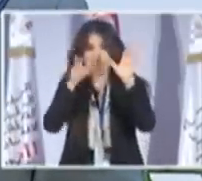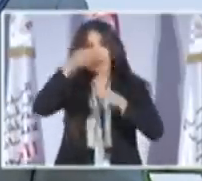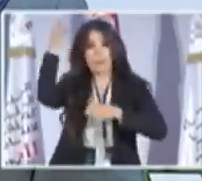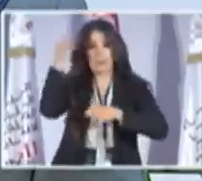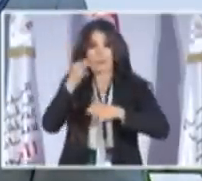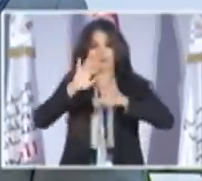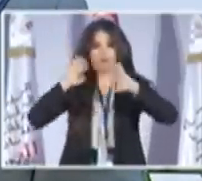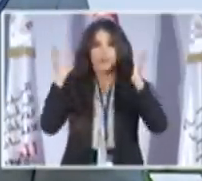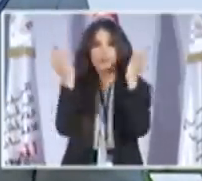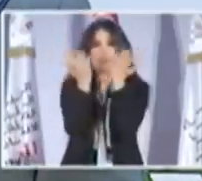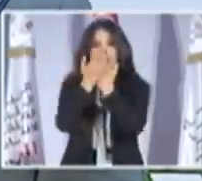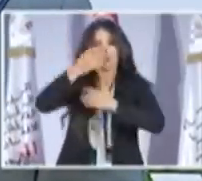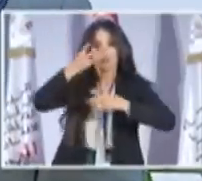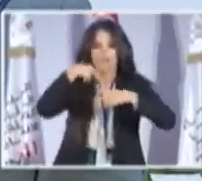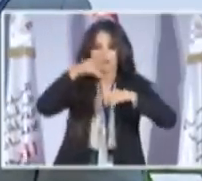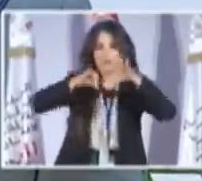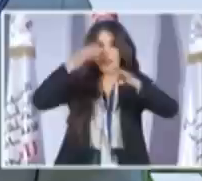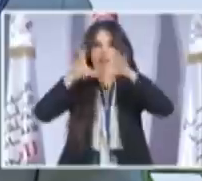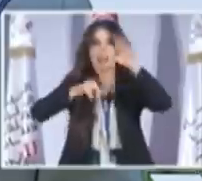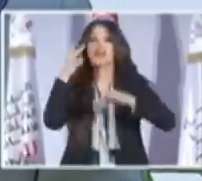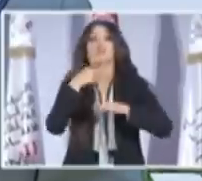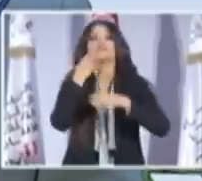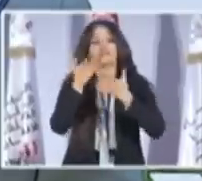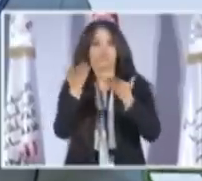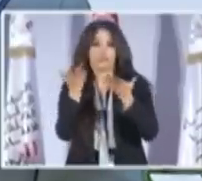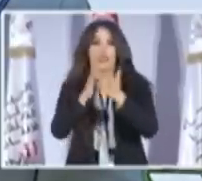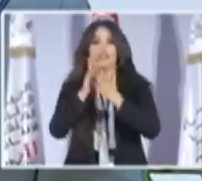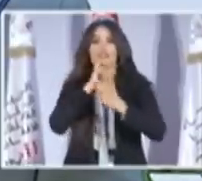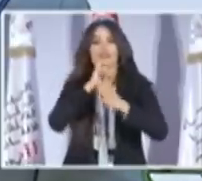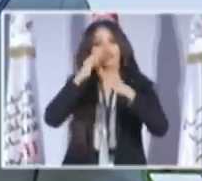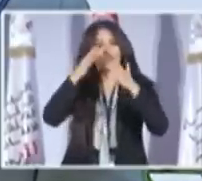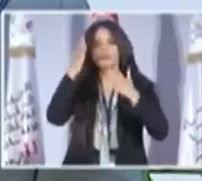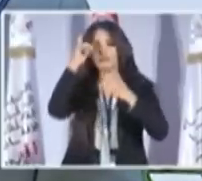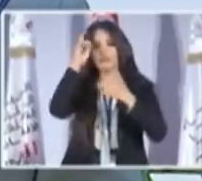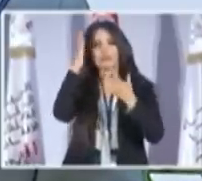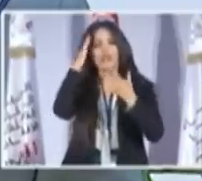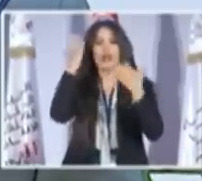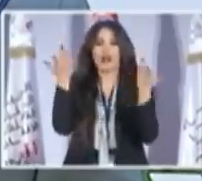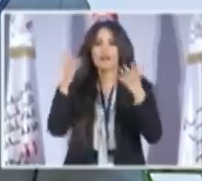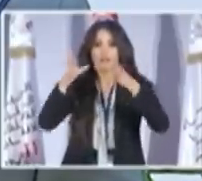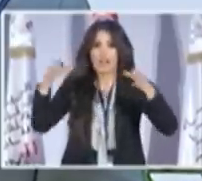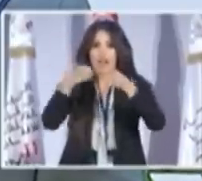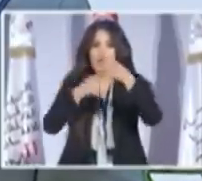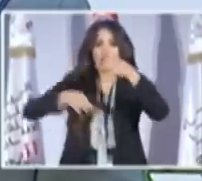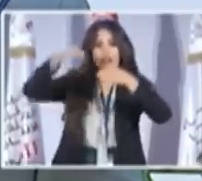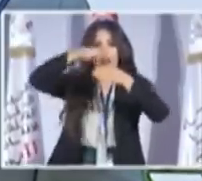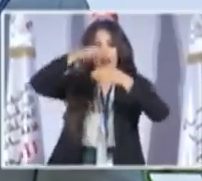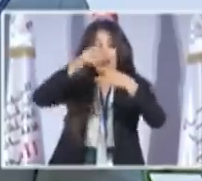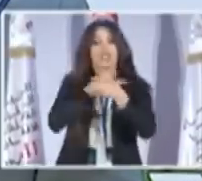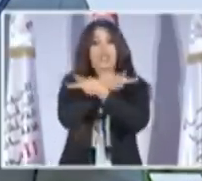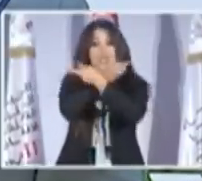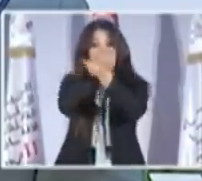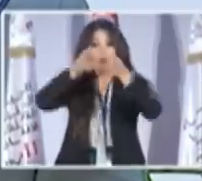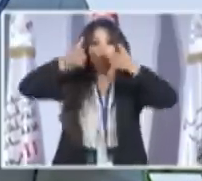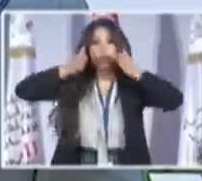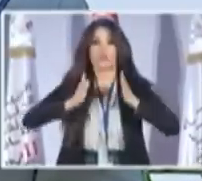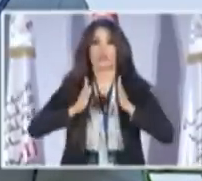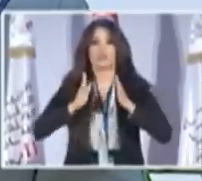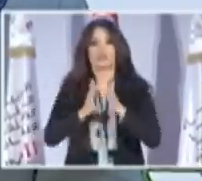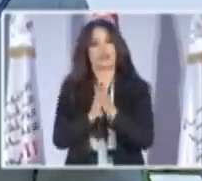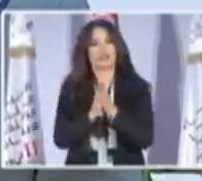التجميع لكن تعرف هو انه الهيئه لما تعلن عن نتائج فانها تعلن عنها بصفه رسميه